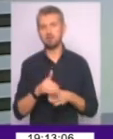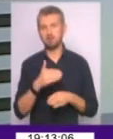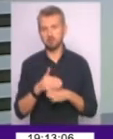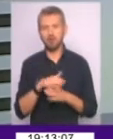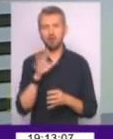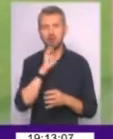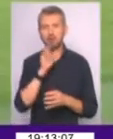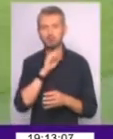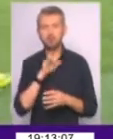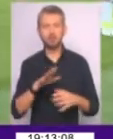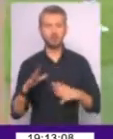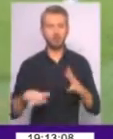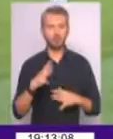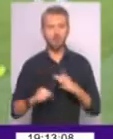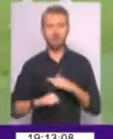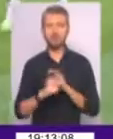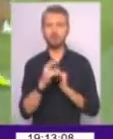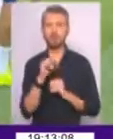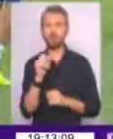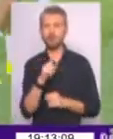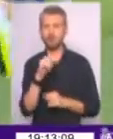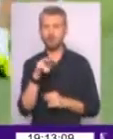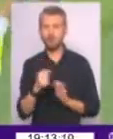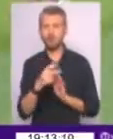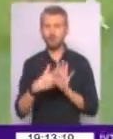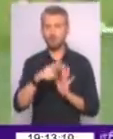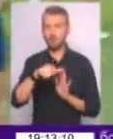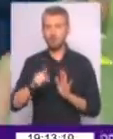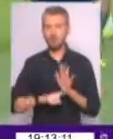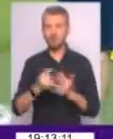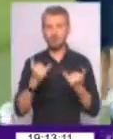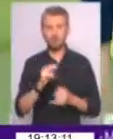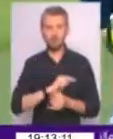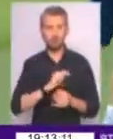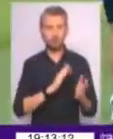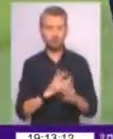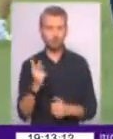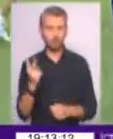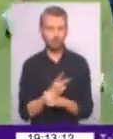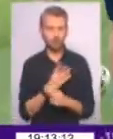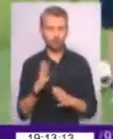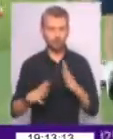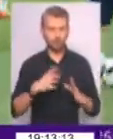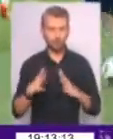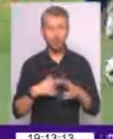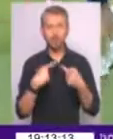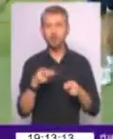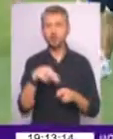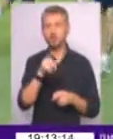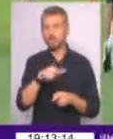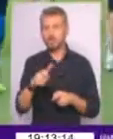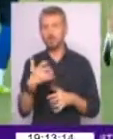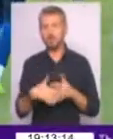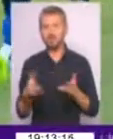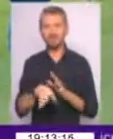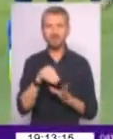процес. На базі у Конча-Заспі 18 гравців від сьогодні працюють у режимі дворазових тренувань. Інші динамівці, серед яких